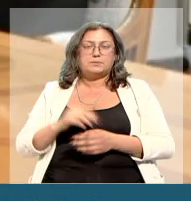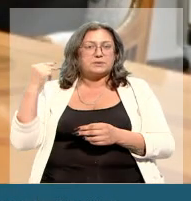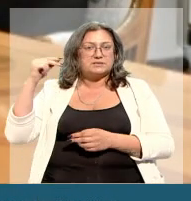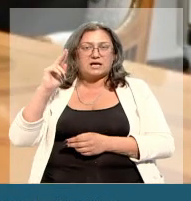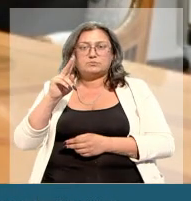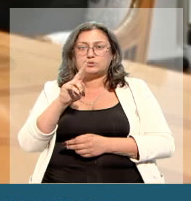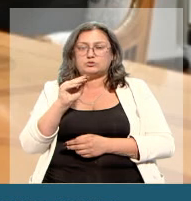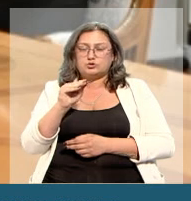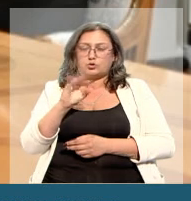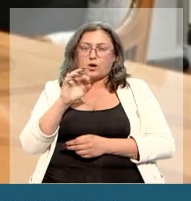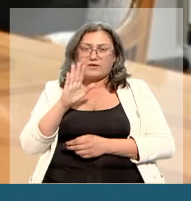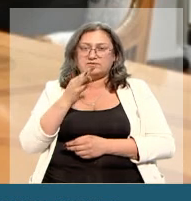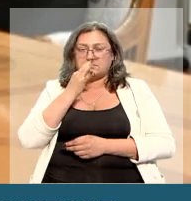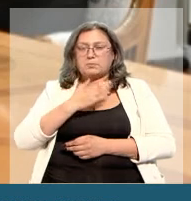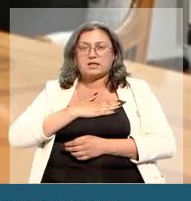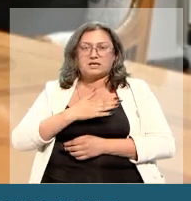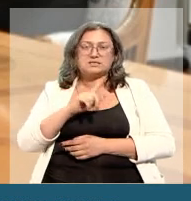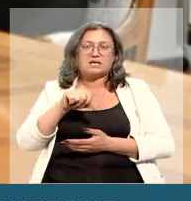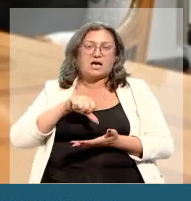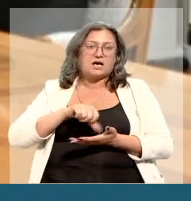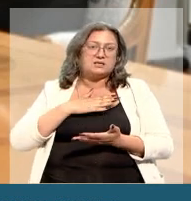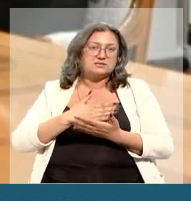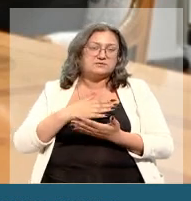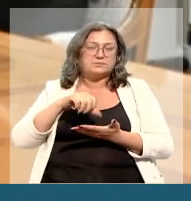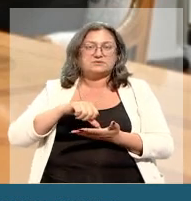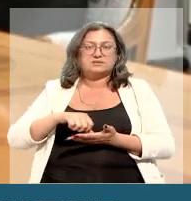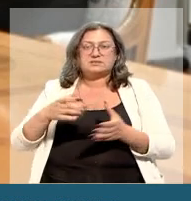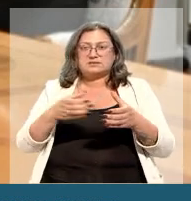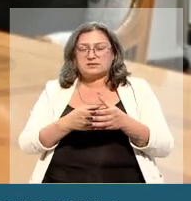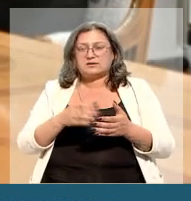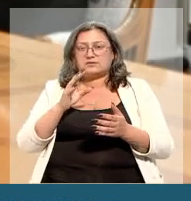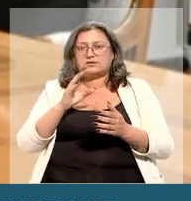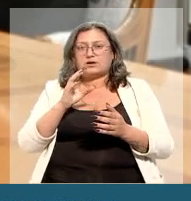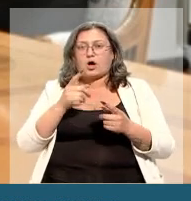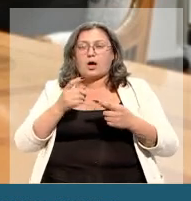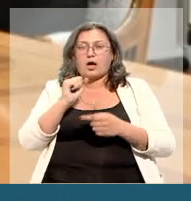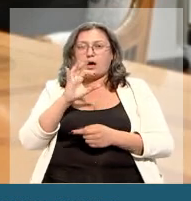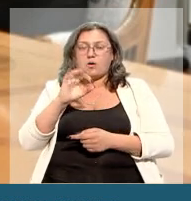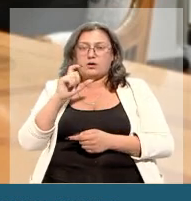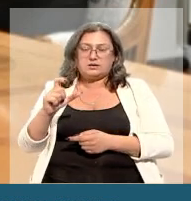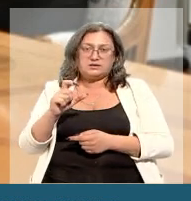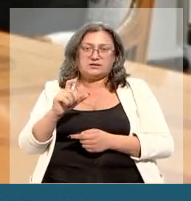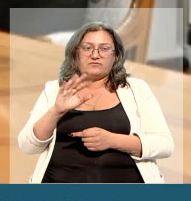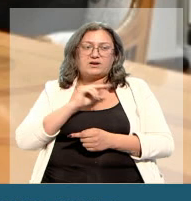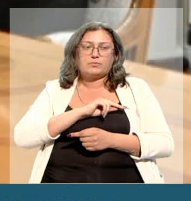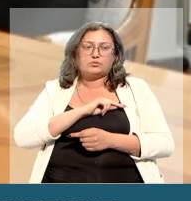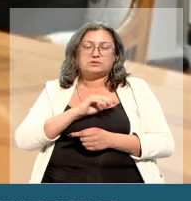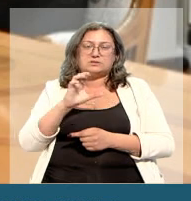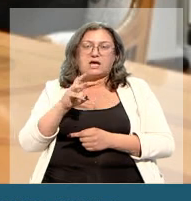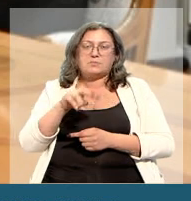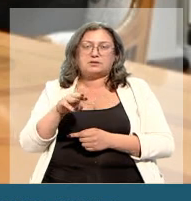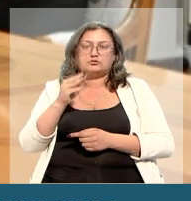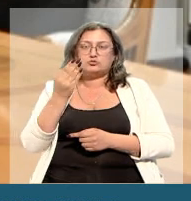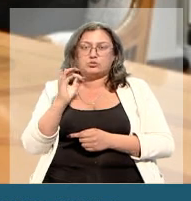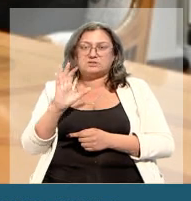Президент Касым-Жомарт Токаев выразил благодарность за активное участие представительной делегации Объединенных Арабских Эмиратов в работе саммита ШОС